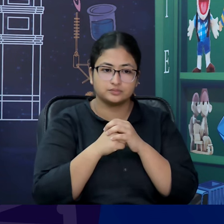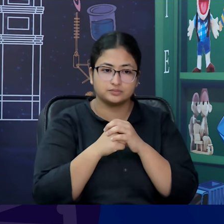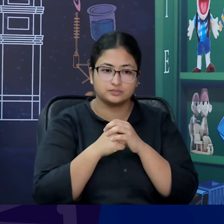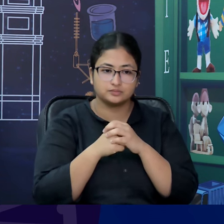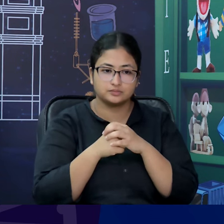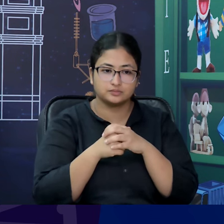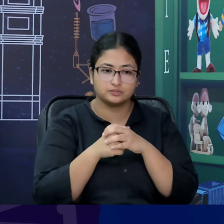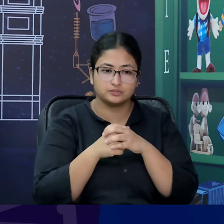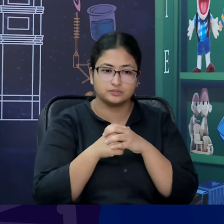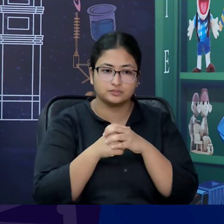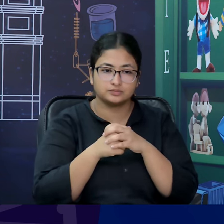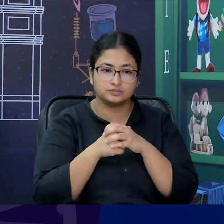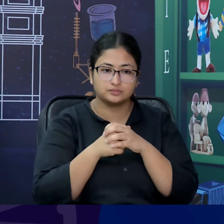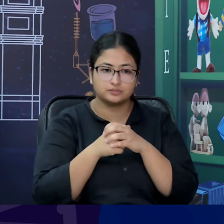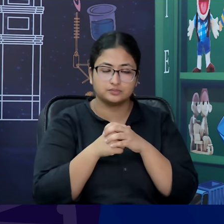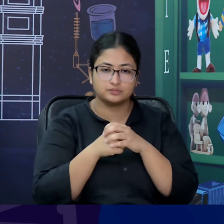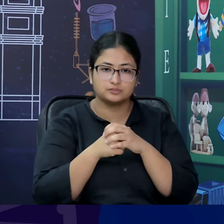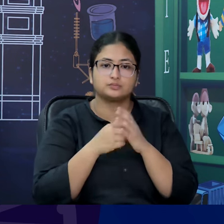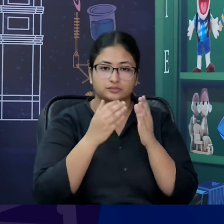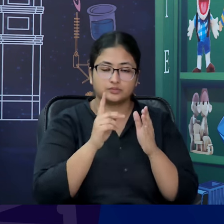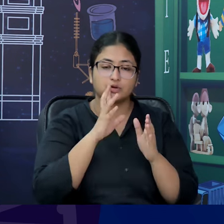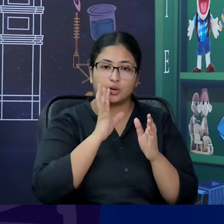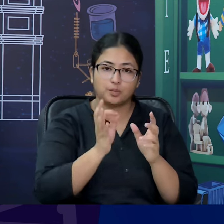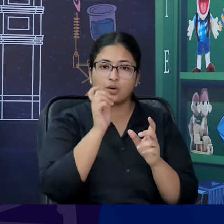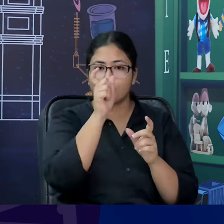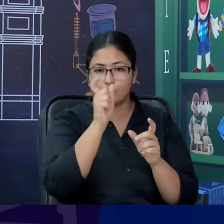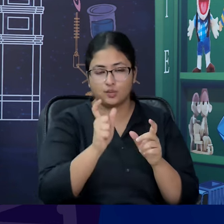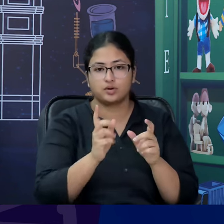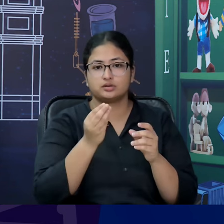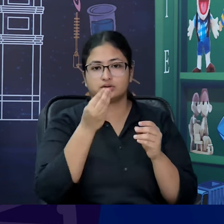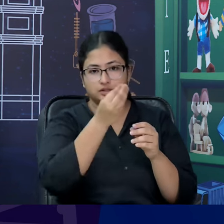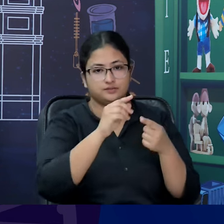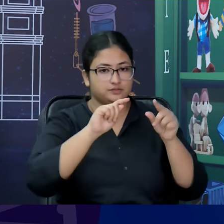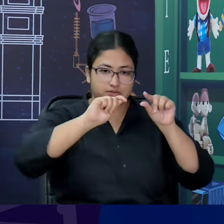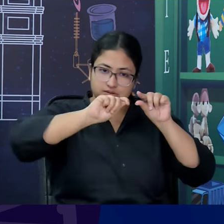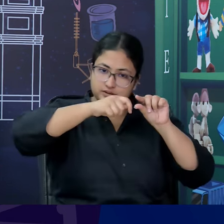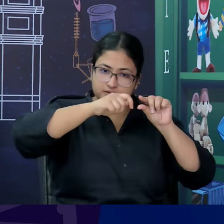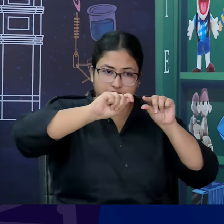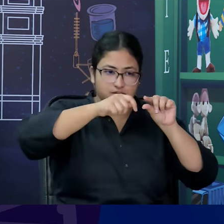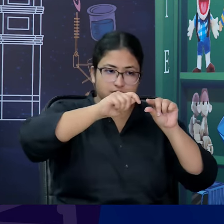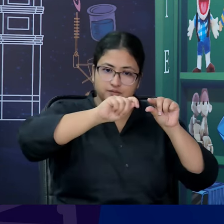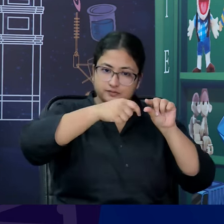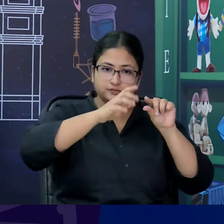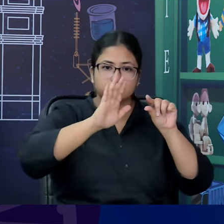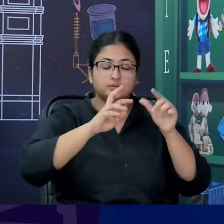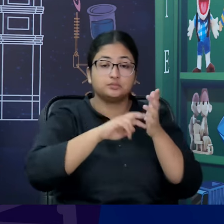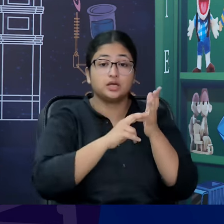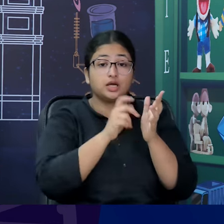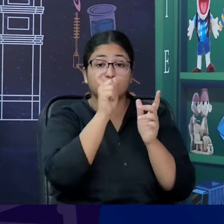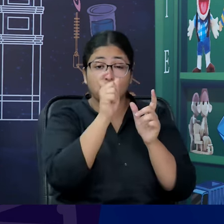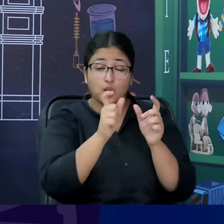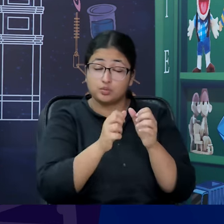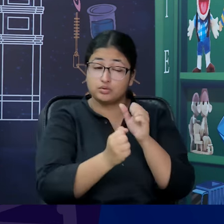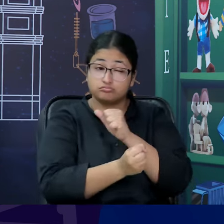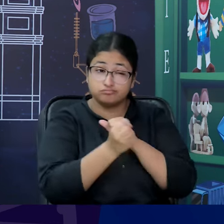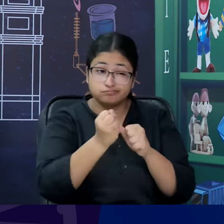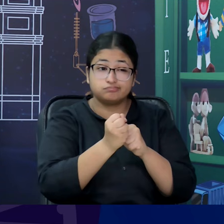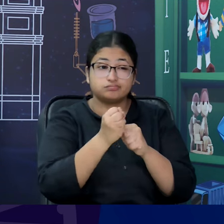शब्द जो है इसमें एक तो कसाव है जी कसाव का मतलब है कि शब्द मजबूत हो आप जो भी बात करना